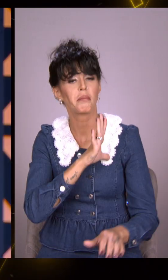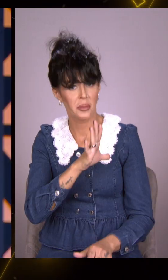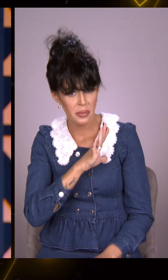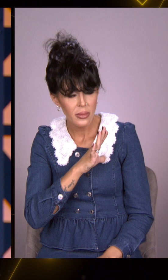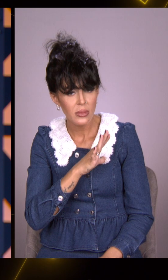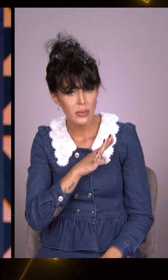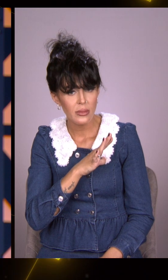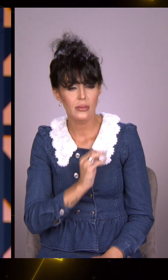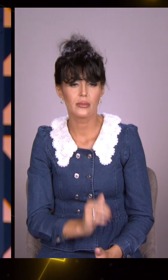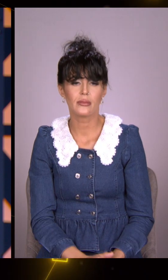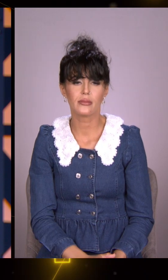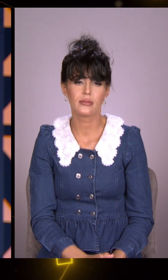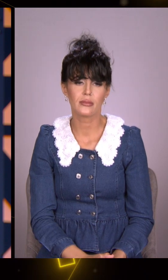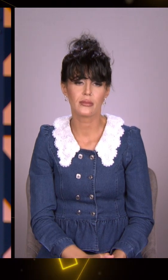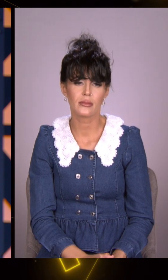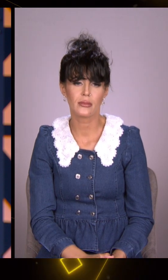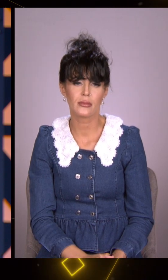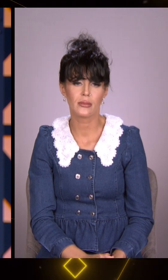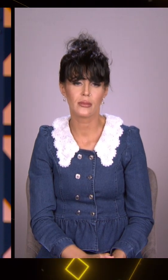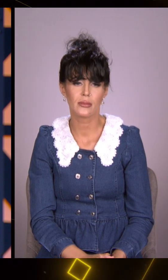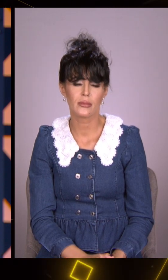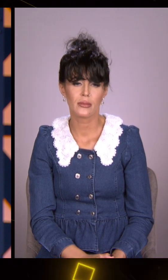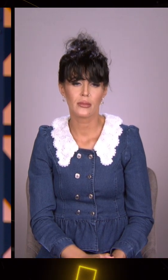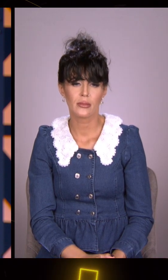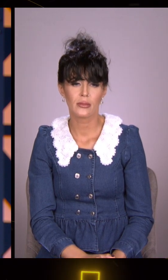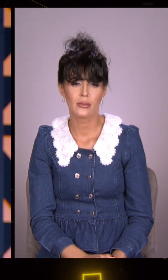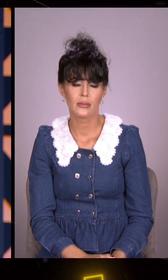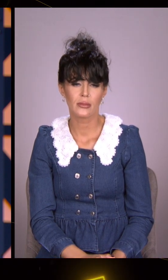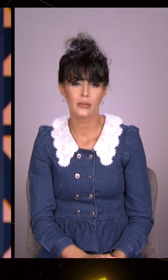Тоді трохи там вони